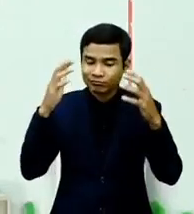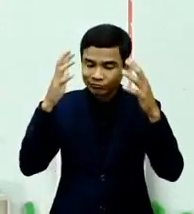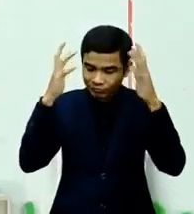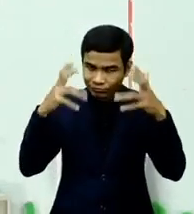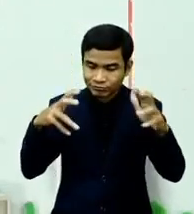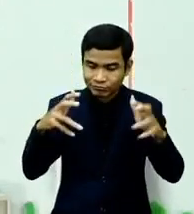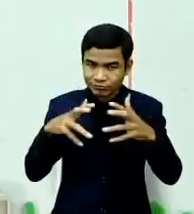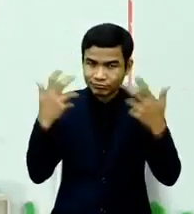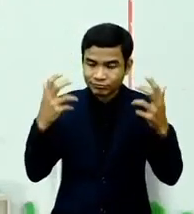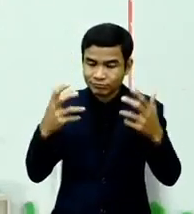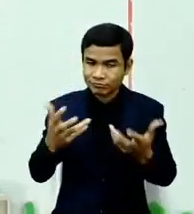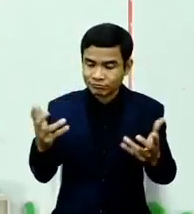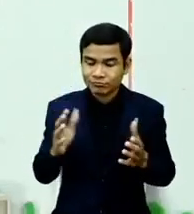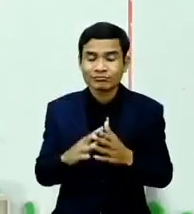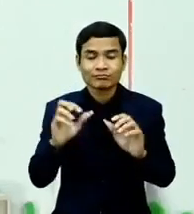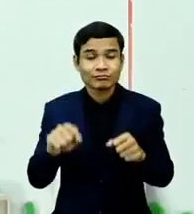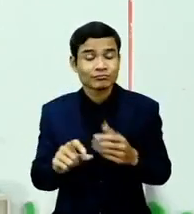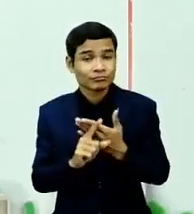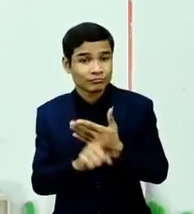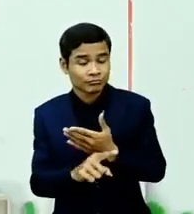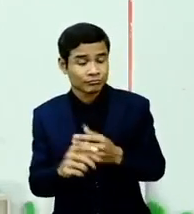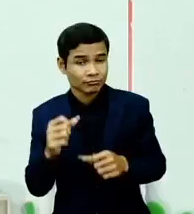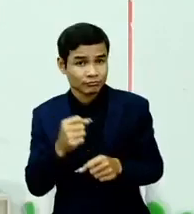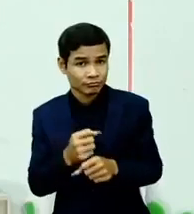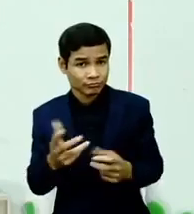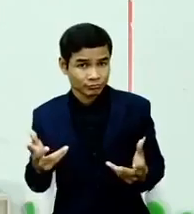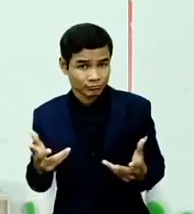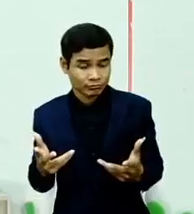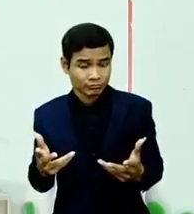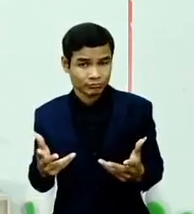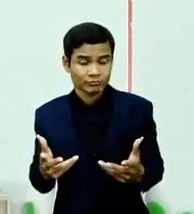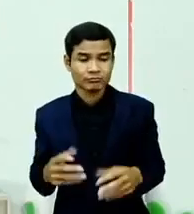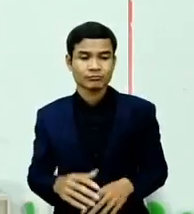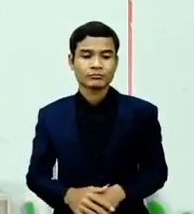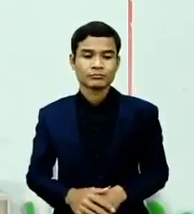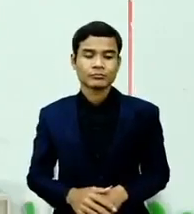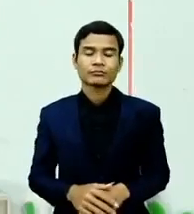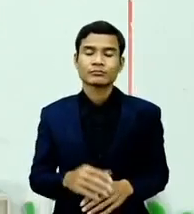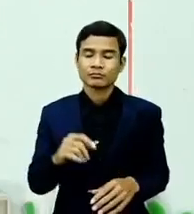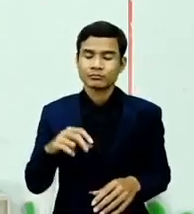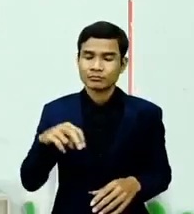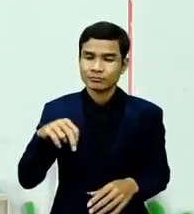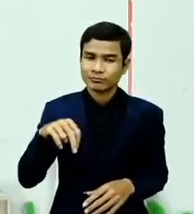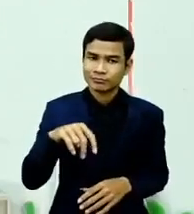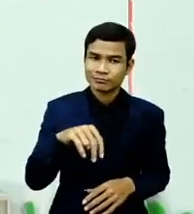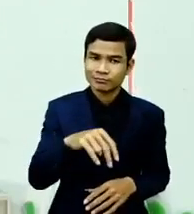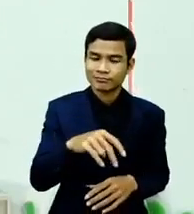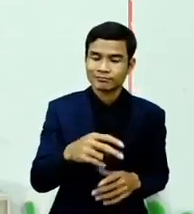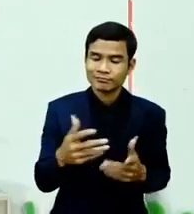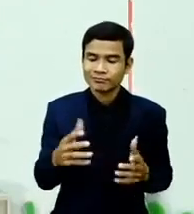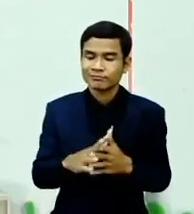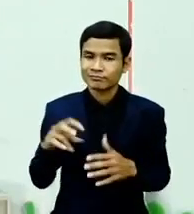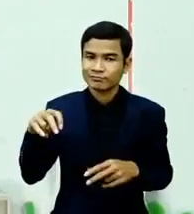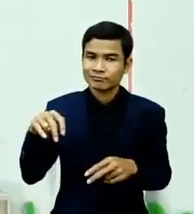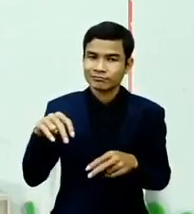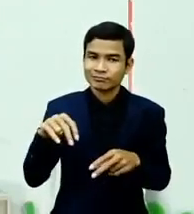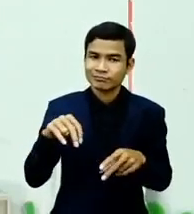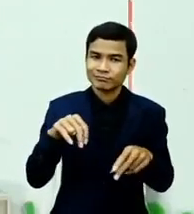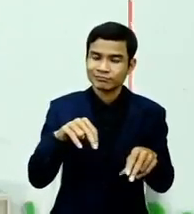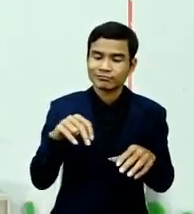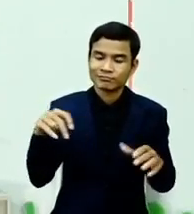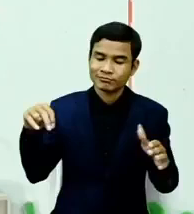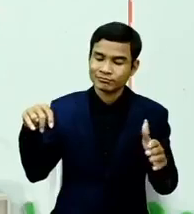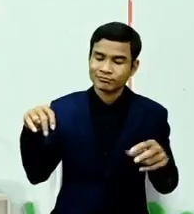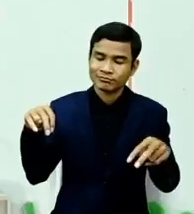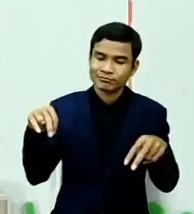គឺនៅខាងក្រៅហើយកំពុងតែយ៉ាងម៉េចកូននេះចាកំពុងតែដើរដើរយ៉ាងម៉េចកូនចាដើរចូលណា